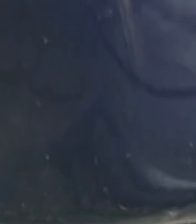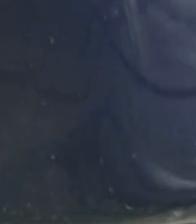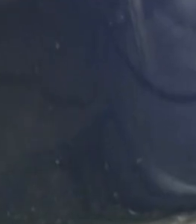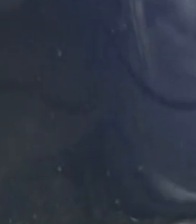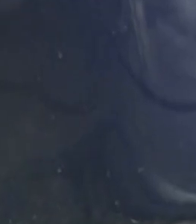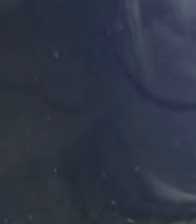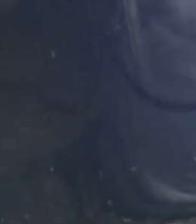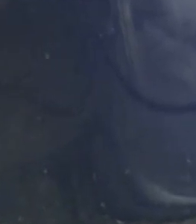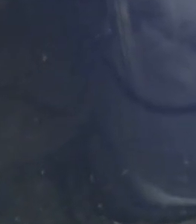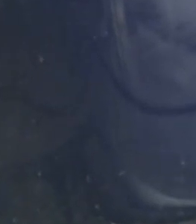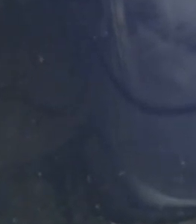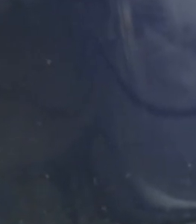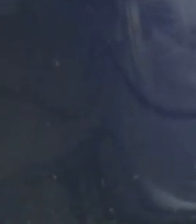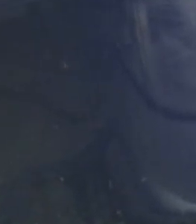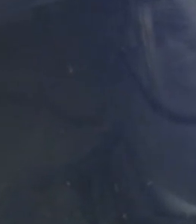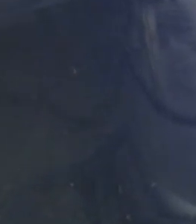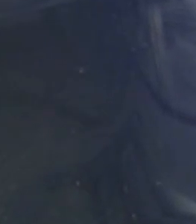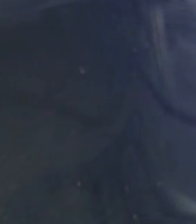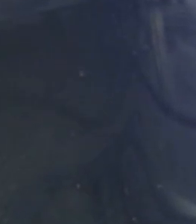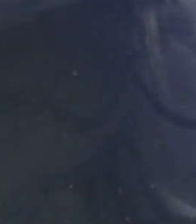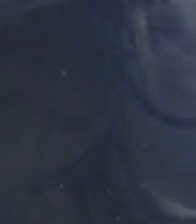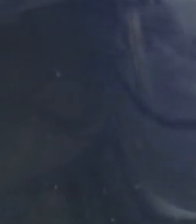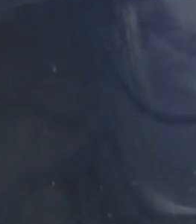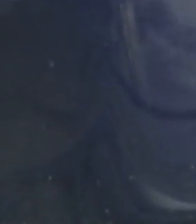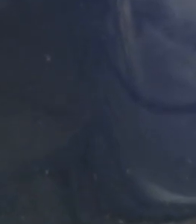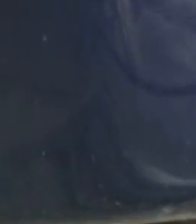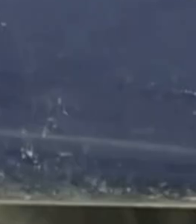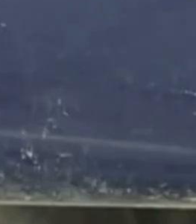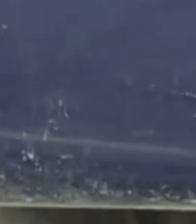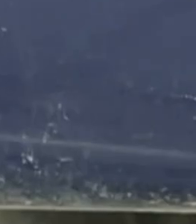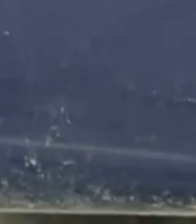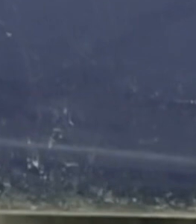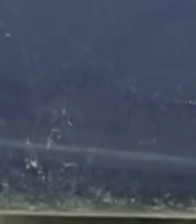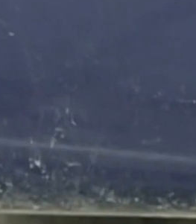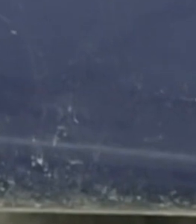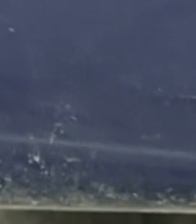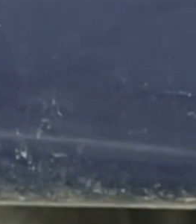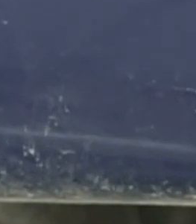tot ce monitorizăm, filmăm, fotografiem, toate sursele acestea de poluare